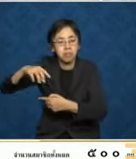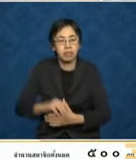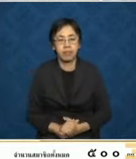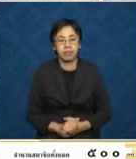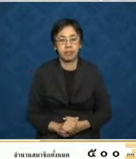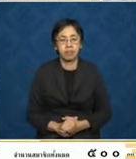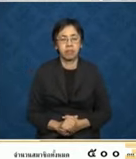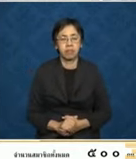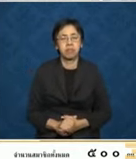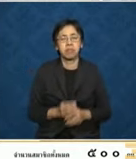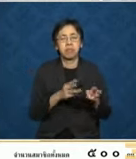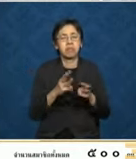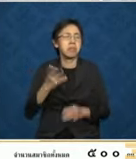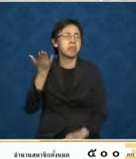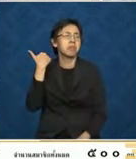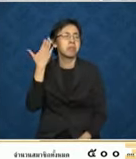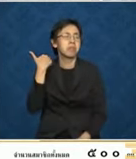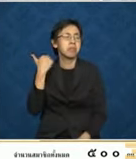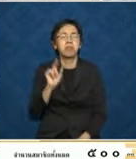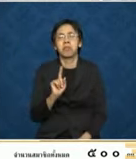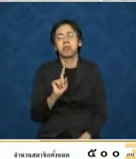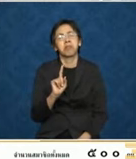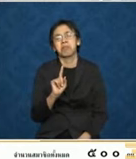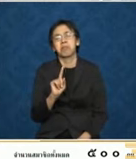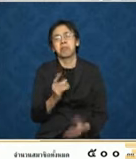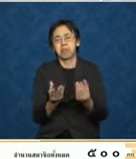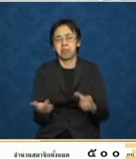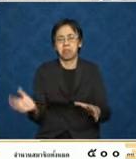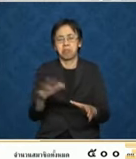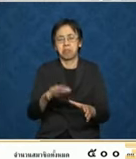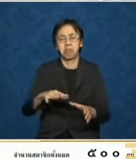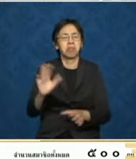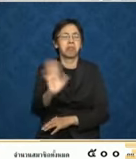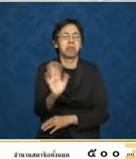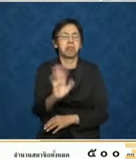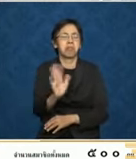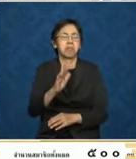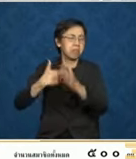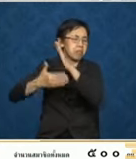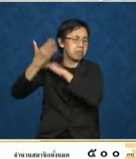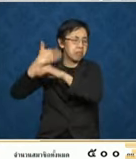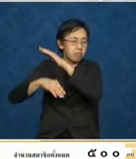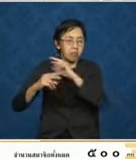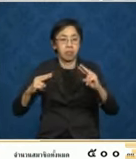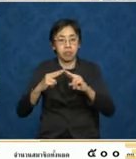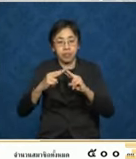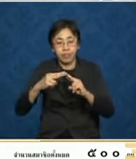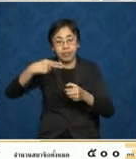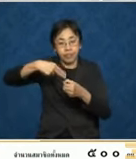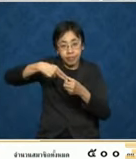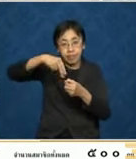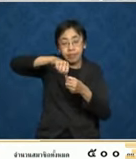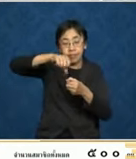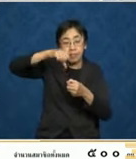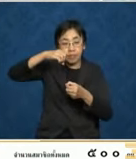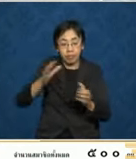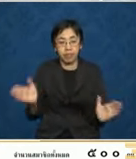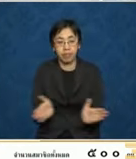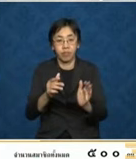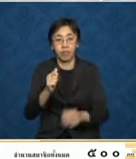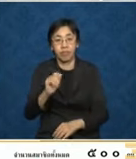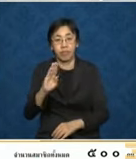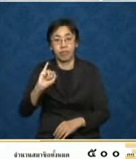ท่านประธานมันล้าสมัยไปแล้วนะครับตอนนี้เนี่ยผมคิดว่าสิ่งที่สำคัญคือกระทรวงพลังงานเนี่ยจะต้องเข้ามาช่วยสนับสนุนนะครับองค์กรปกครองส่วนท้องถิ่น